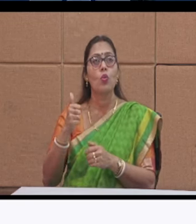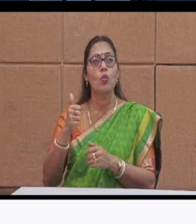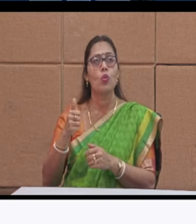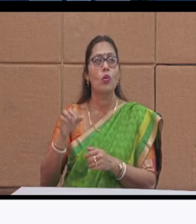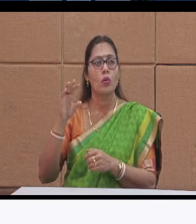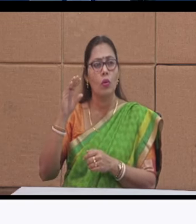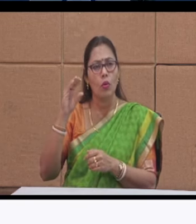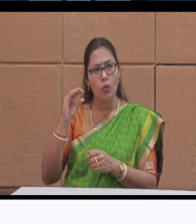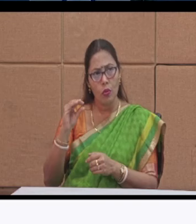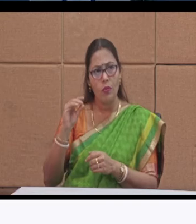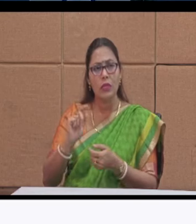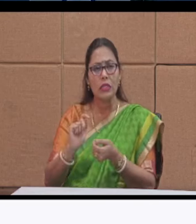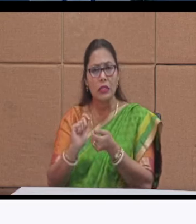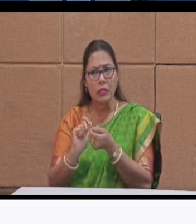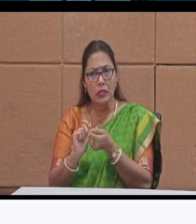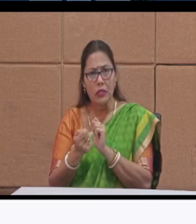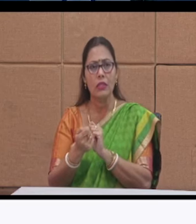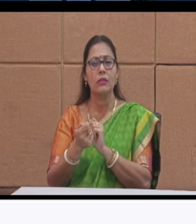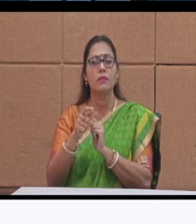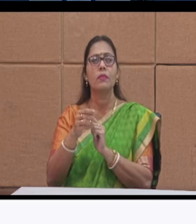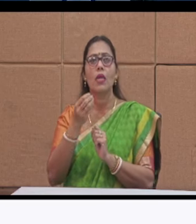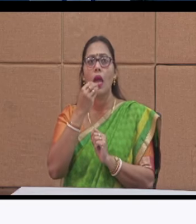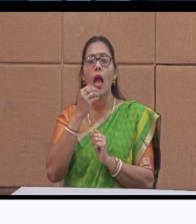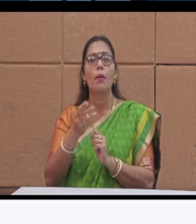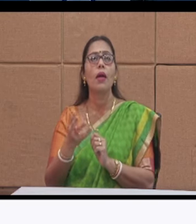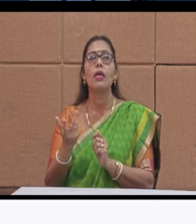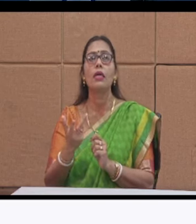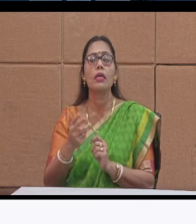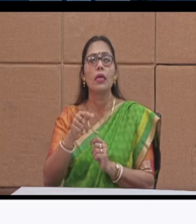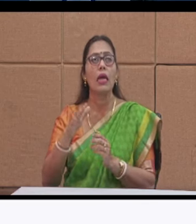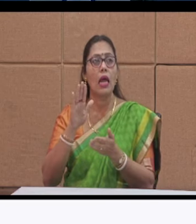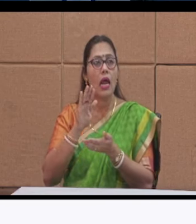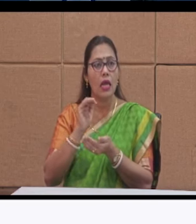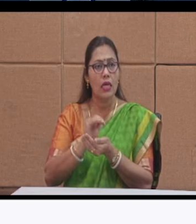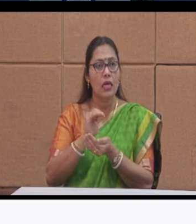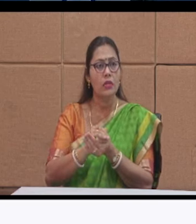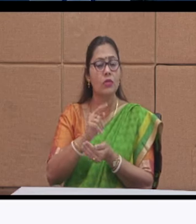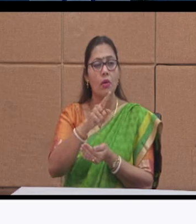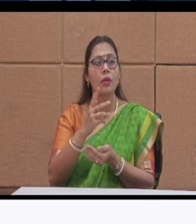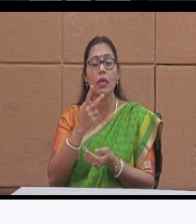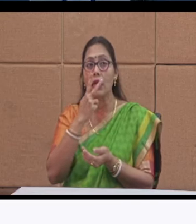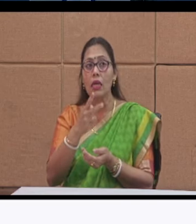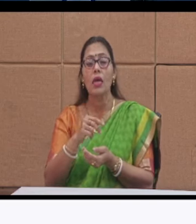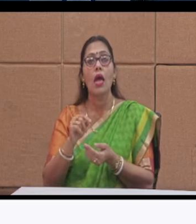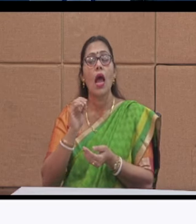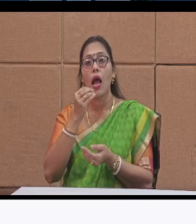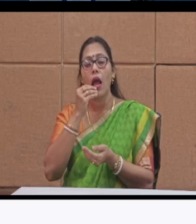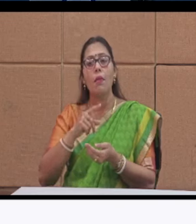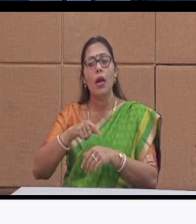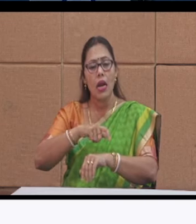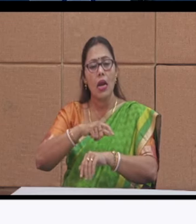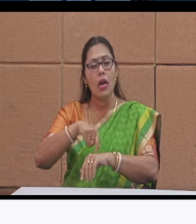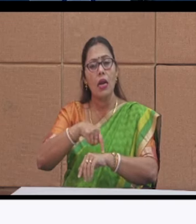গুলোকে একটু বদলে দিয়ে এমনভাবে চেষ্টা করেছে যাতে অনেকদিন